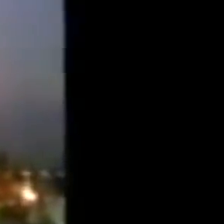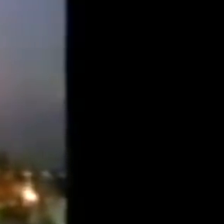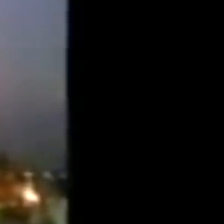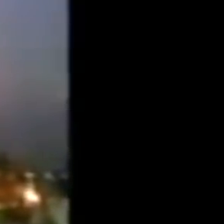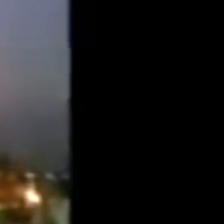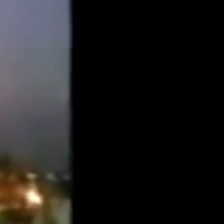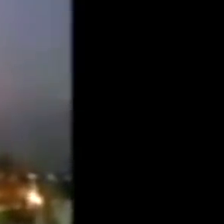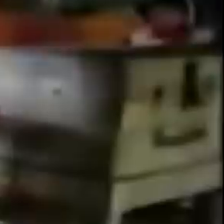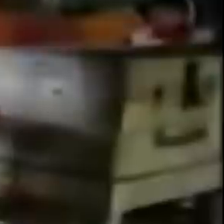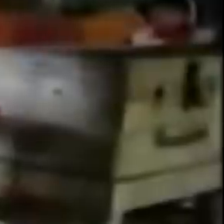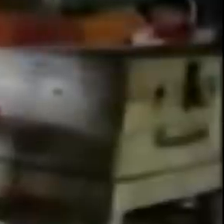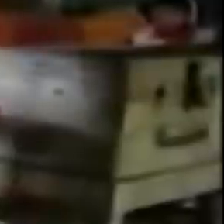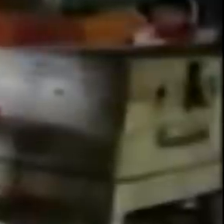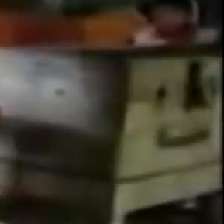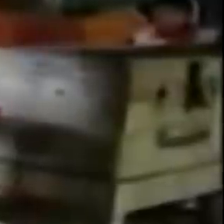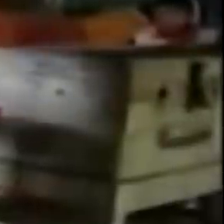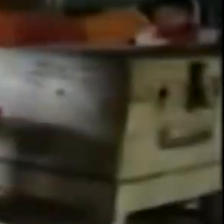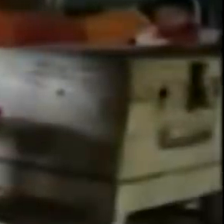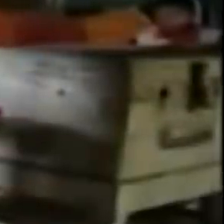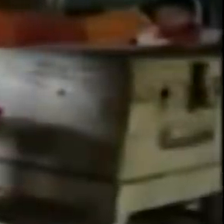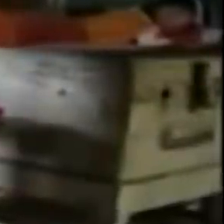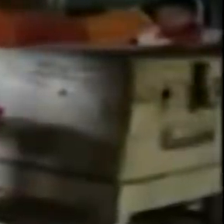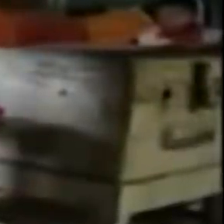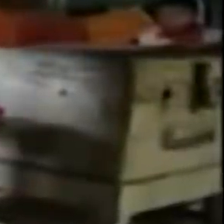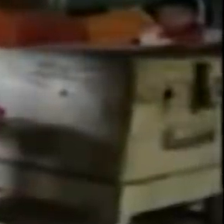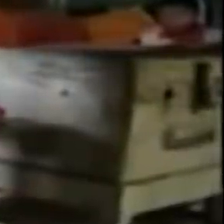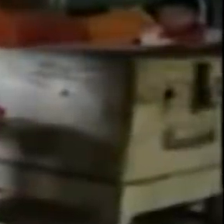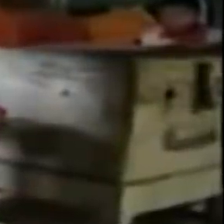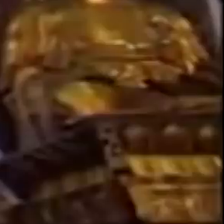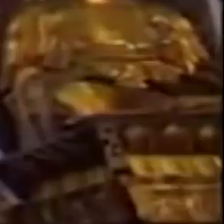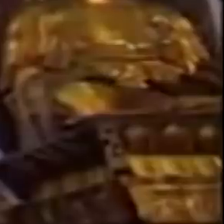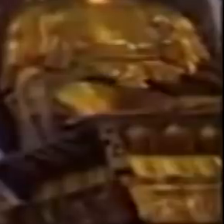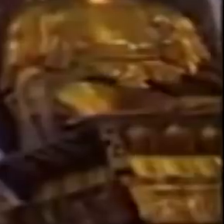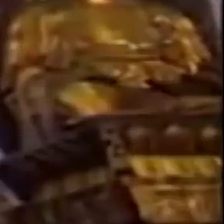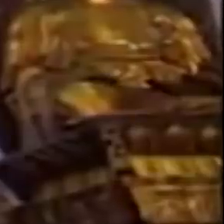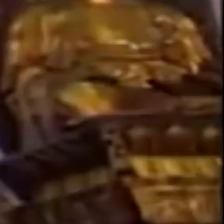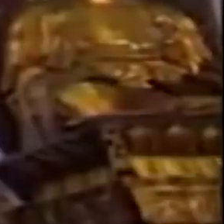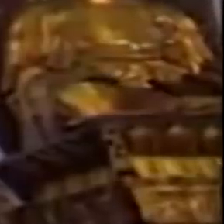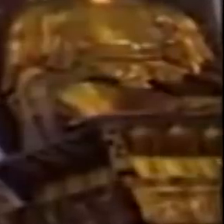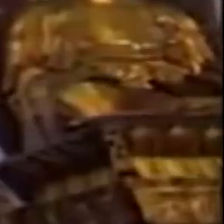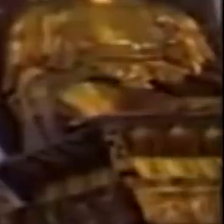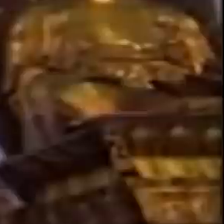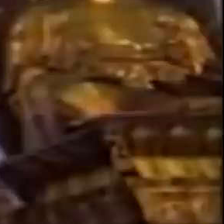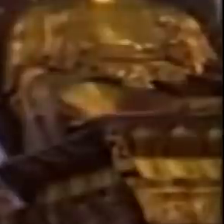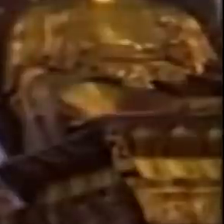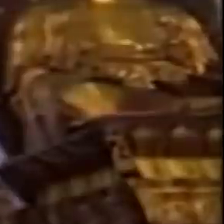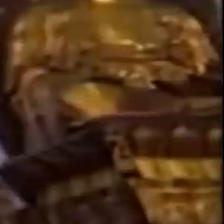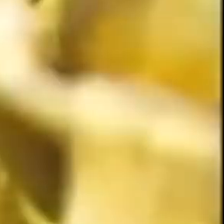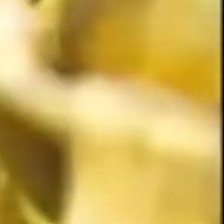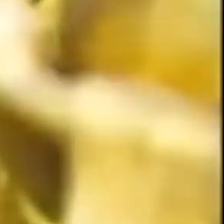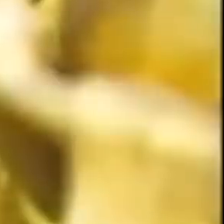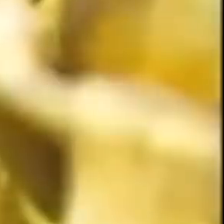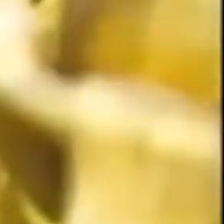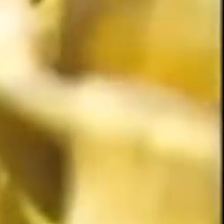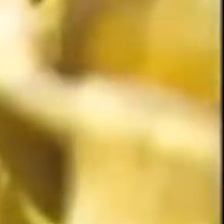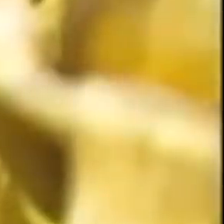কিন্তু এবার পরিস্থিতি ভিন্ন। ওয়ার্ল্ড বুদ্ধিস্ট অ্যাসোসিয়েশন ইন বাংলাদেশের সাধারণ সম্পাদক সুরজিৎ বড়ুয়া জানান, করোনা ভাইরাসের কারণে